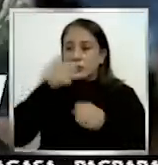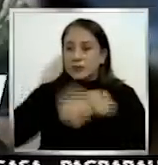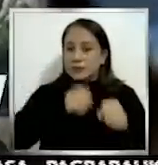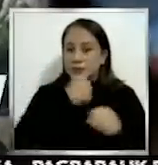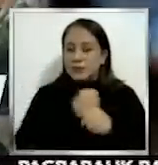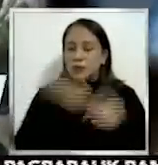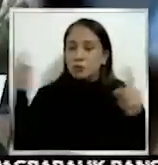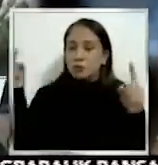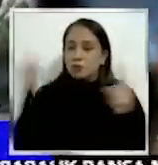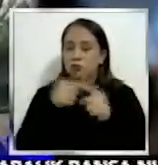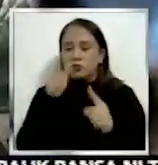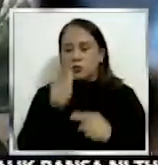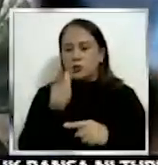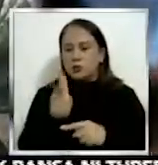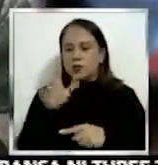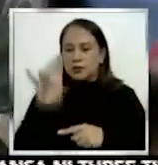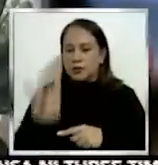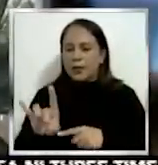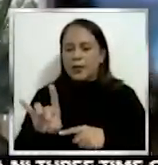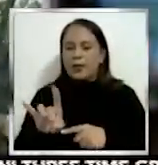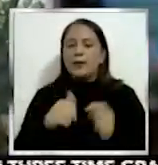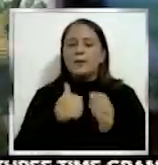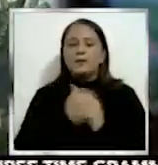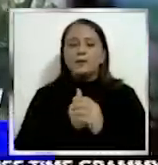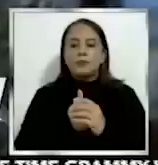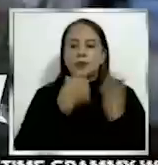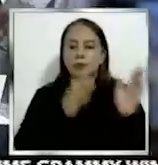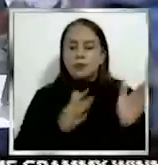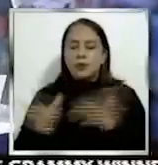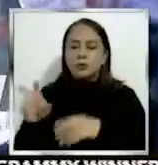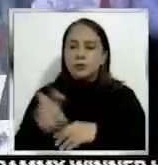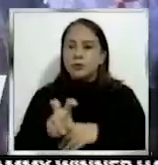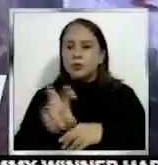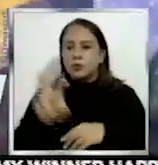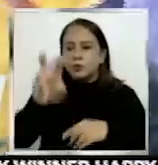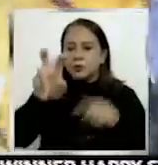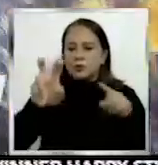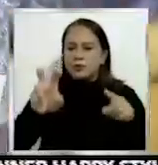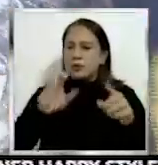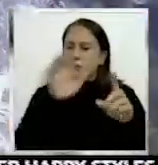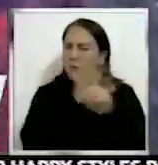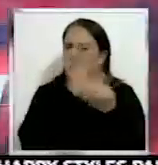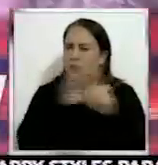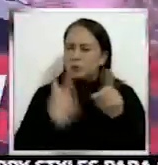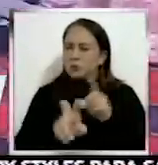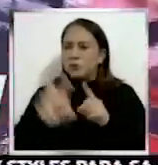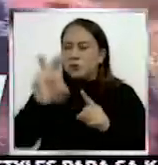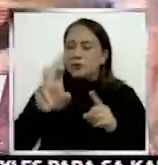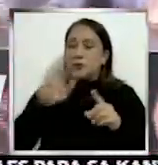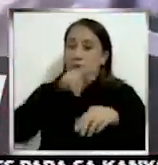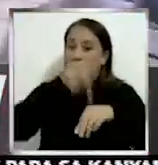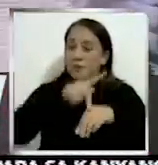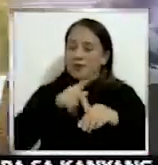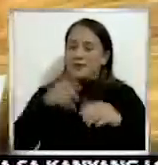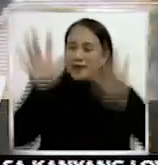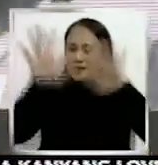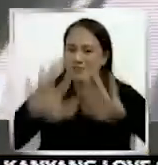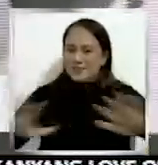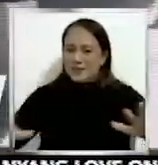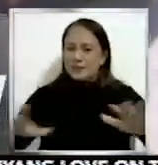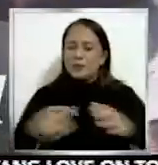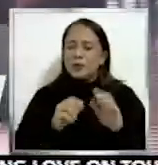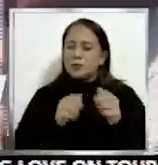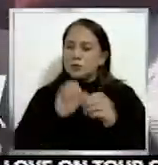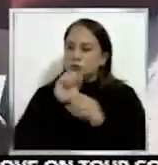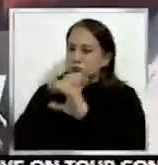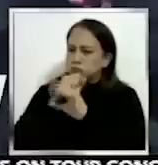2028. Target ng plano na gawing tourism powerhouse ang Pilipinas sa Asia sa pamamagitan ng pagsulong hindi lang sa